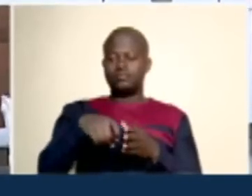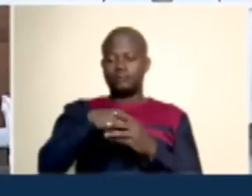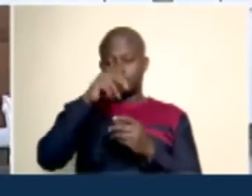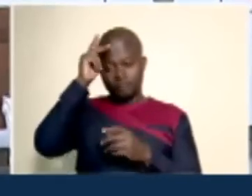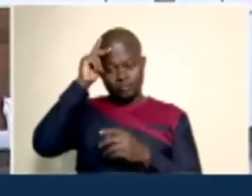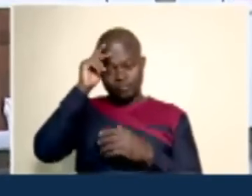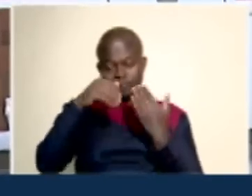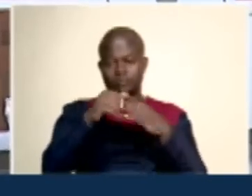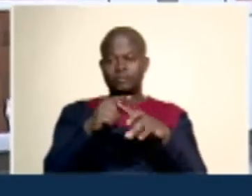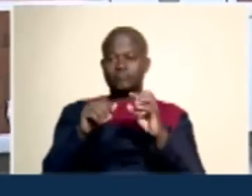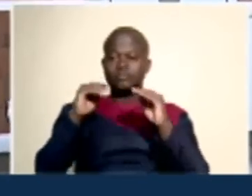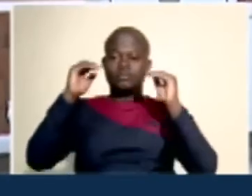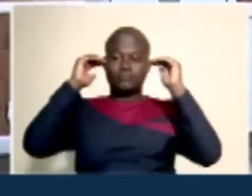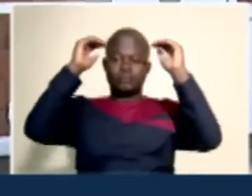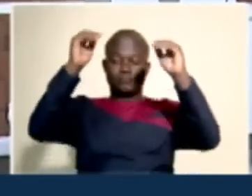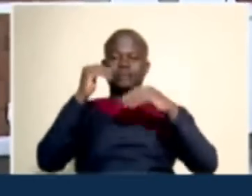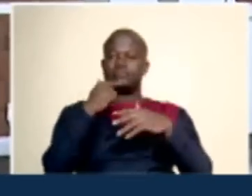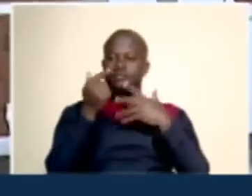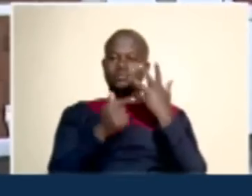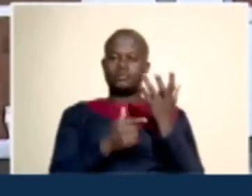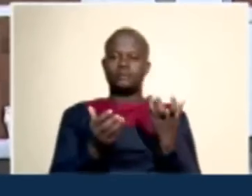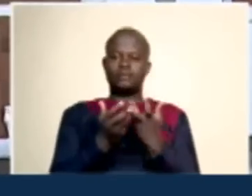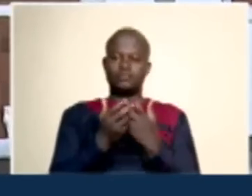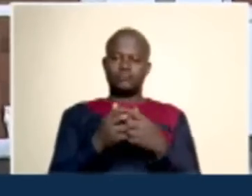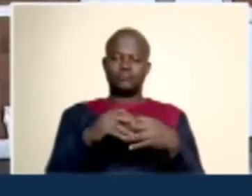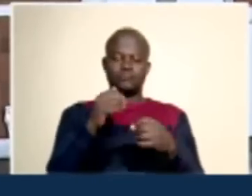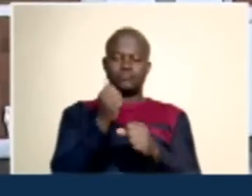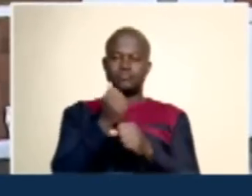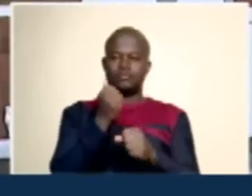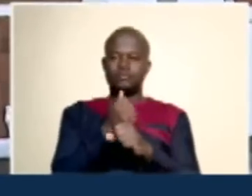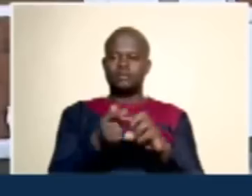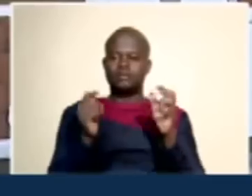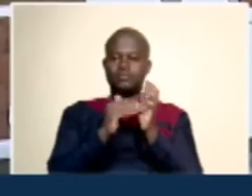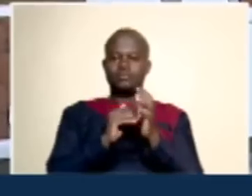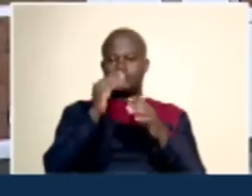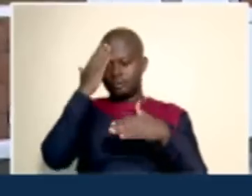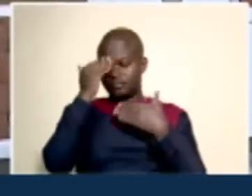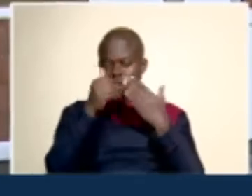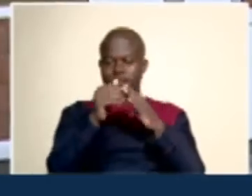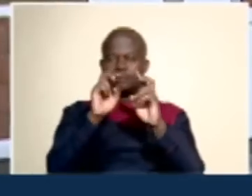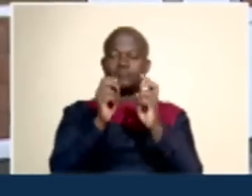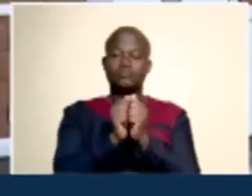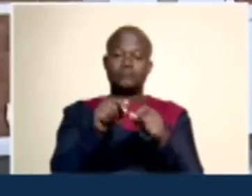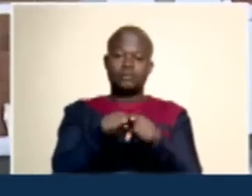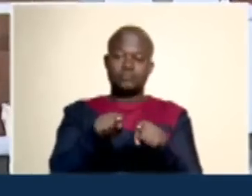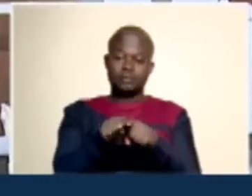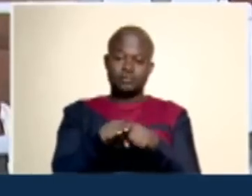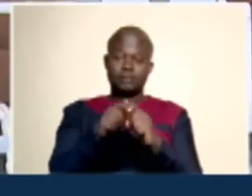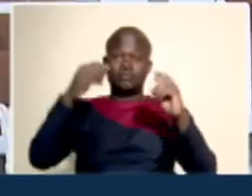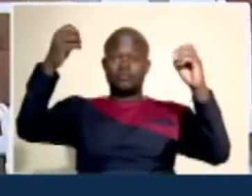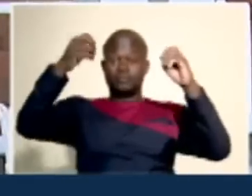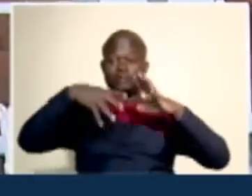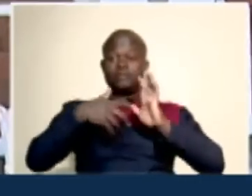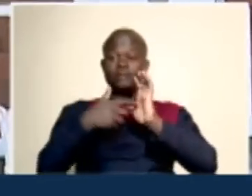ubumenyi runaka buhanitse, ni ibintu bijyanye n'imikorere. Kandi kuko nkuko nyine